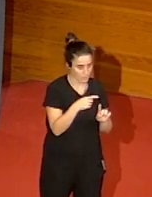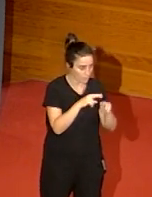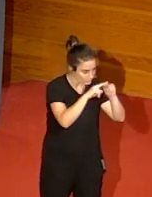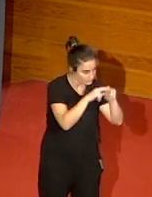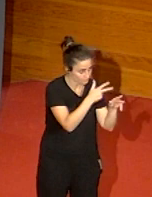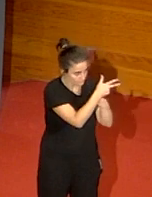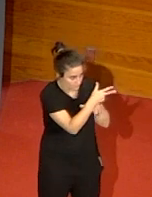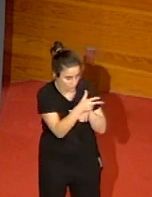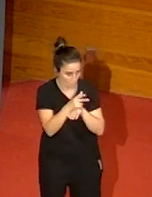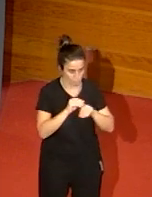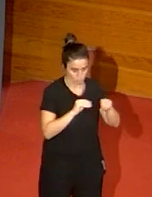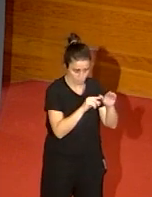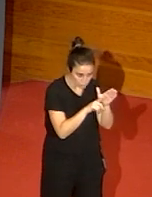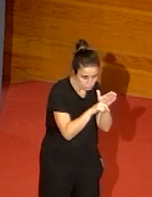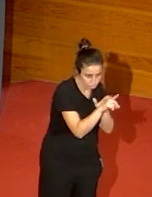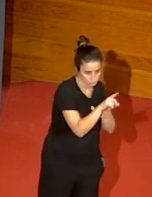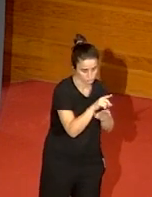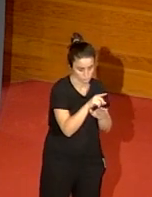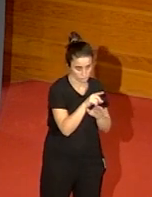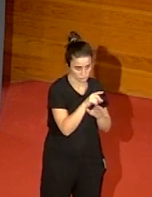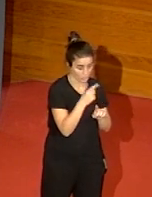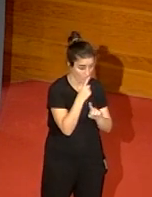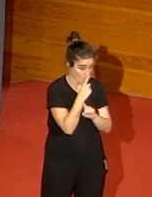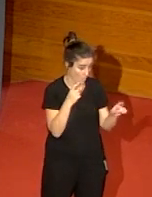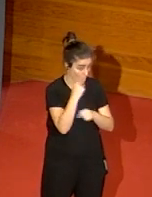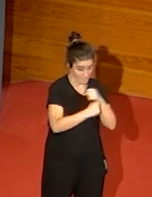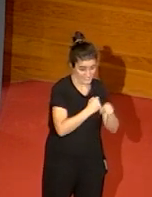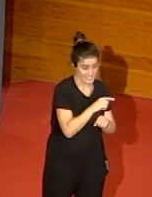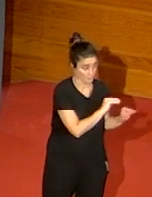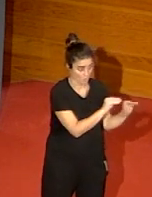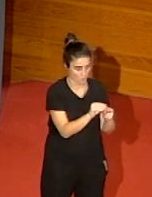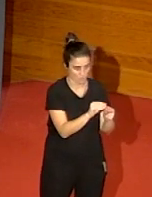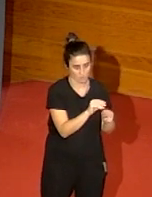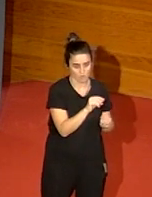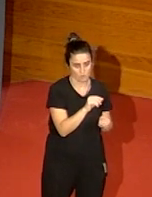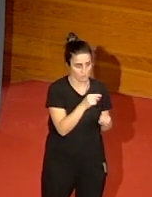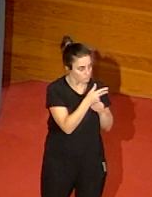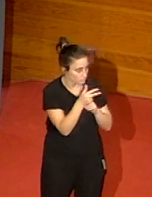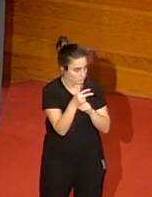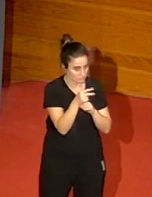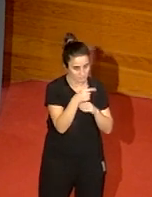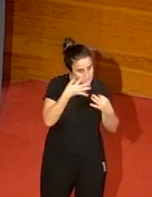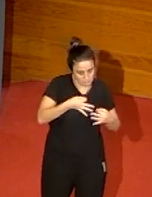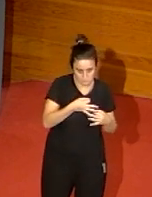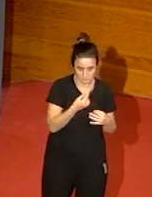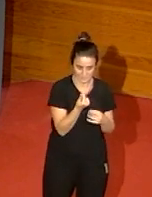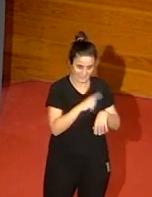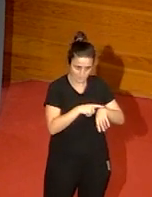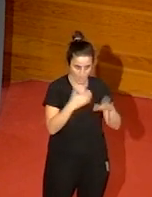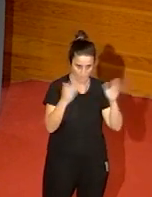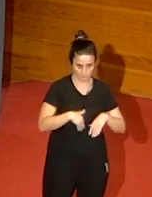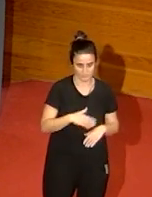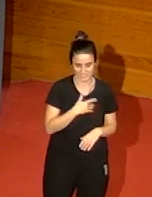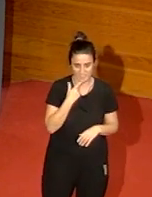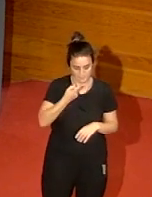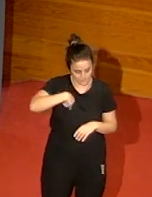Talibanen garaipenaren urte hurrena. Hor ez dago denborarik, ez dago nazioarteko kazetariek, nik uste dut izan